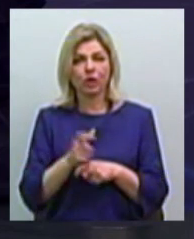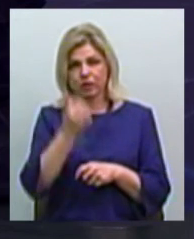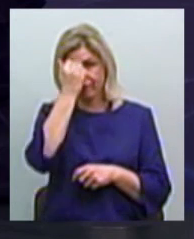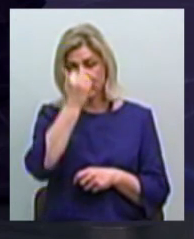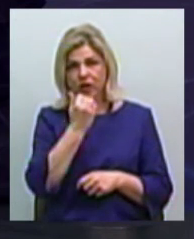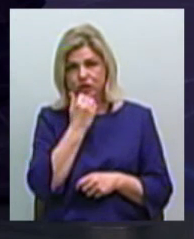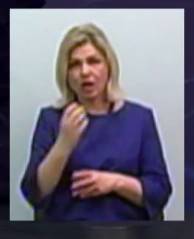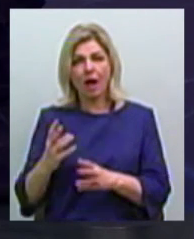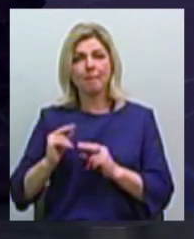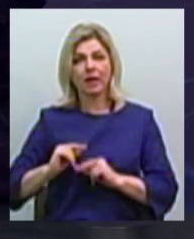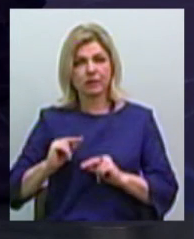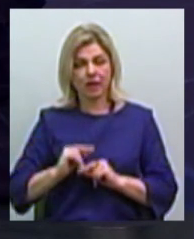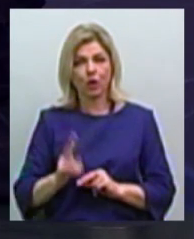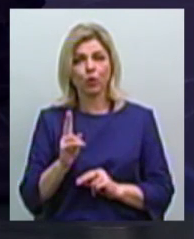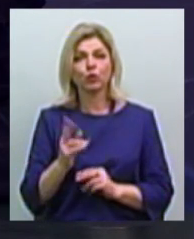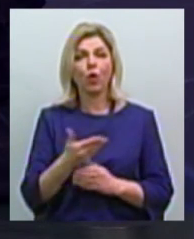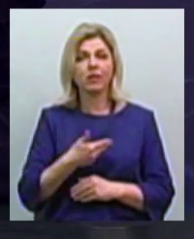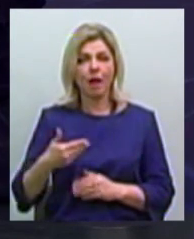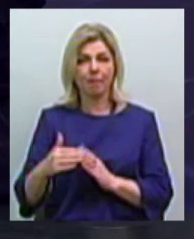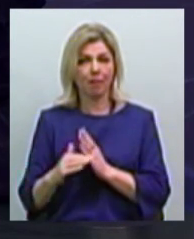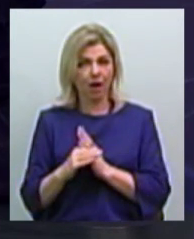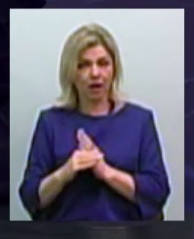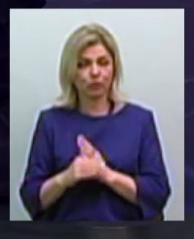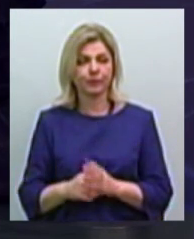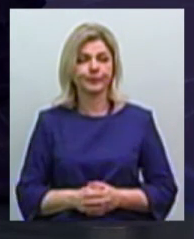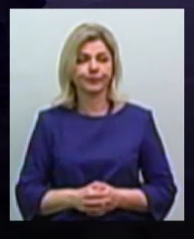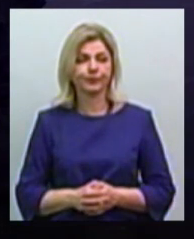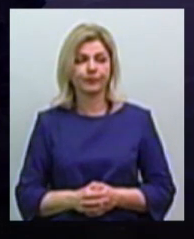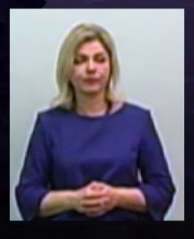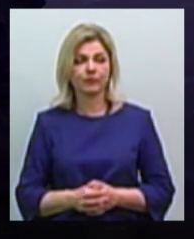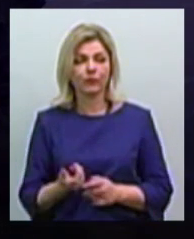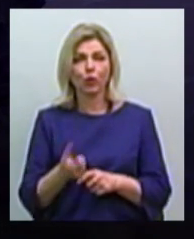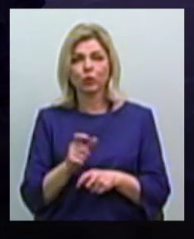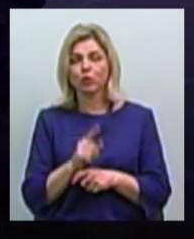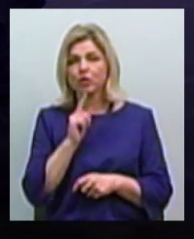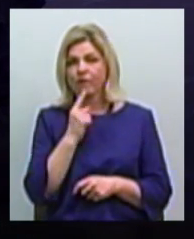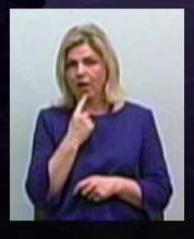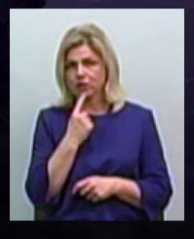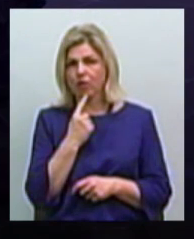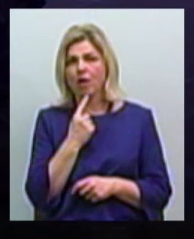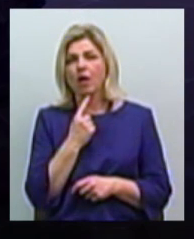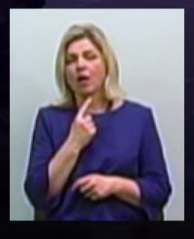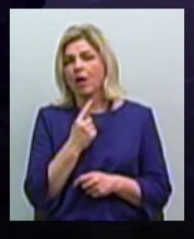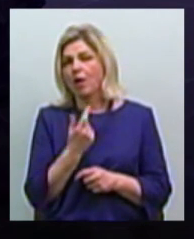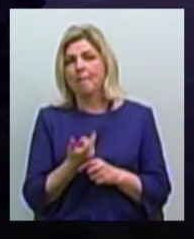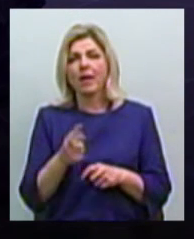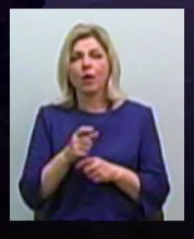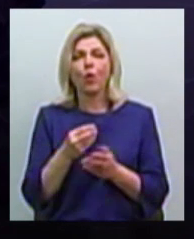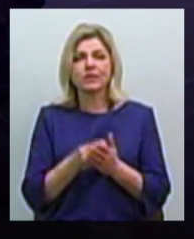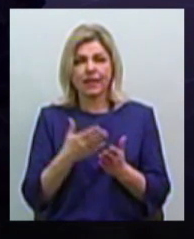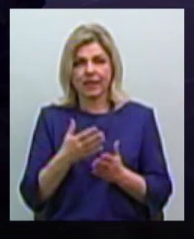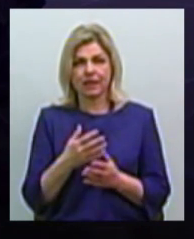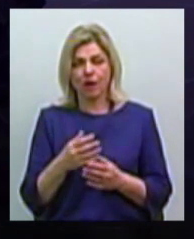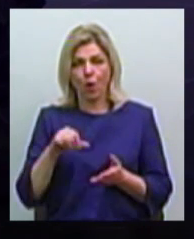які до нас долучаються, які нам допомагають в цьому питанні. І дуже важко навіть переоцінити взагалі роль громадських організацій